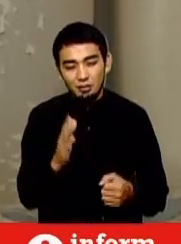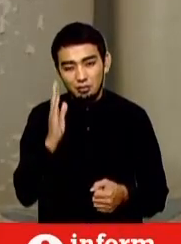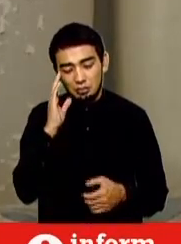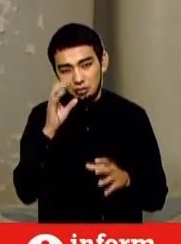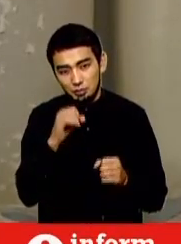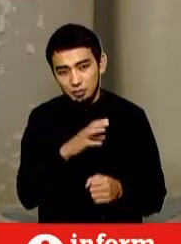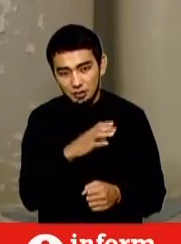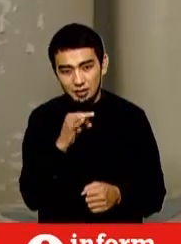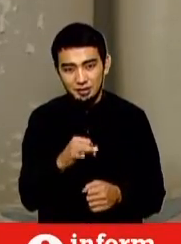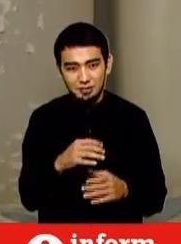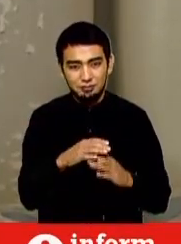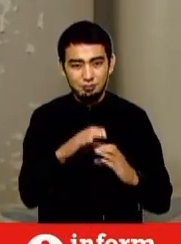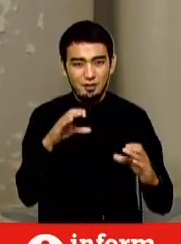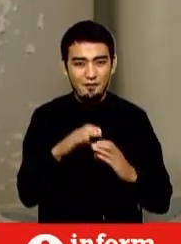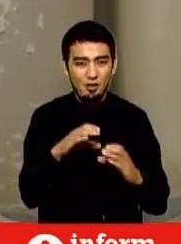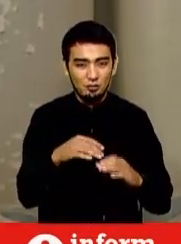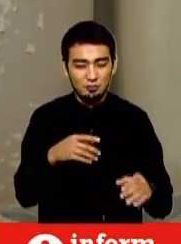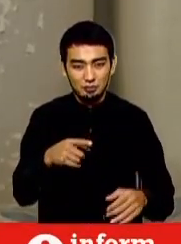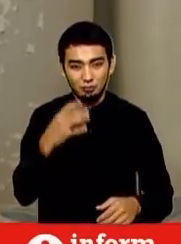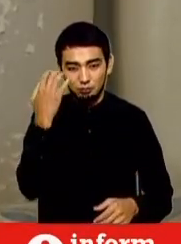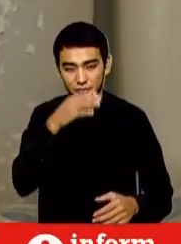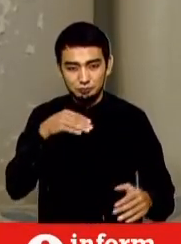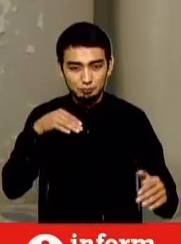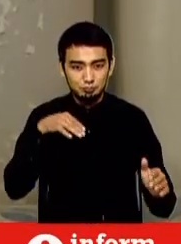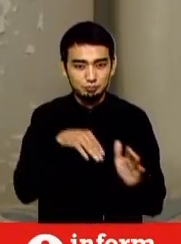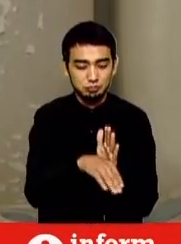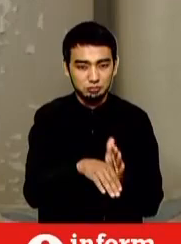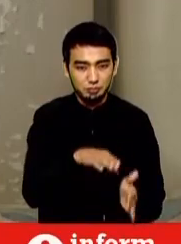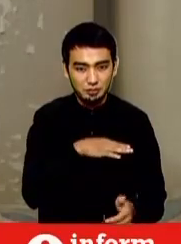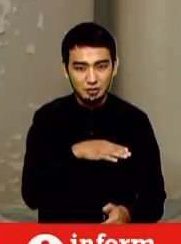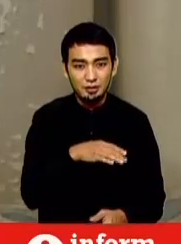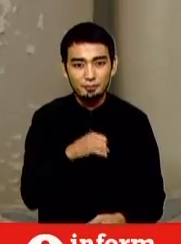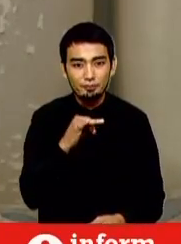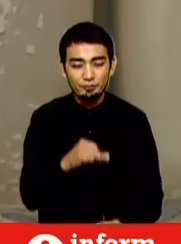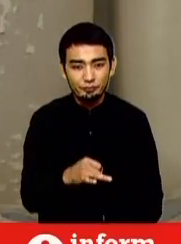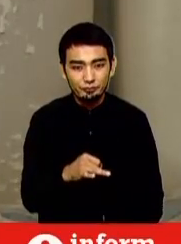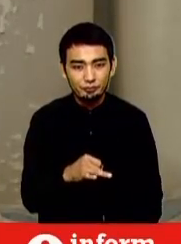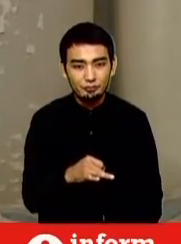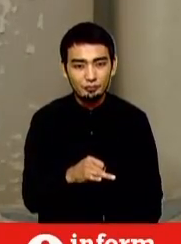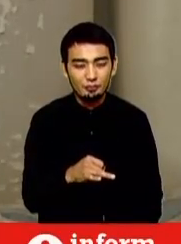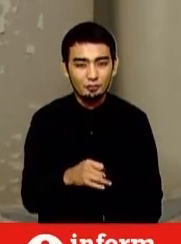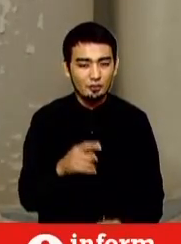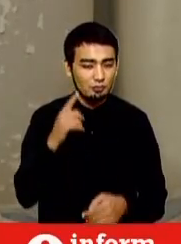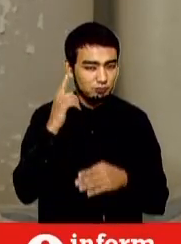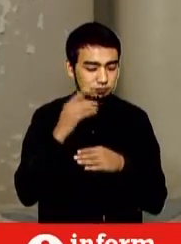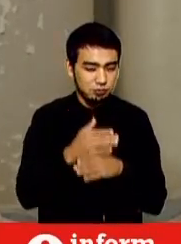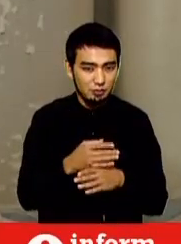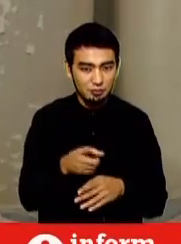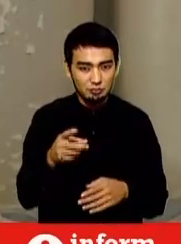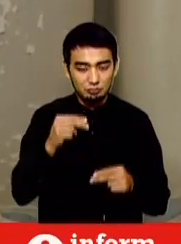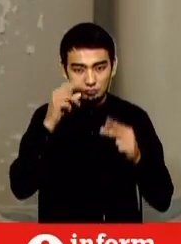аналар қоп қоңырнен астына көрмей барып кіріп кетіп отыр ғой. Содан ол анандай тарс еткен неден